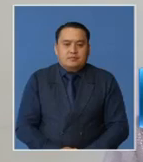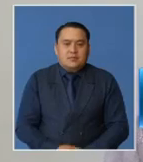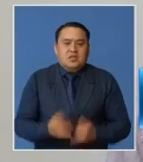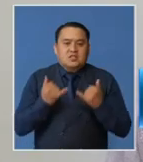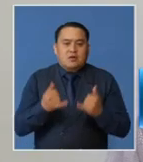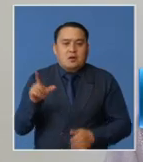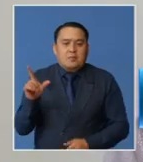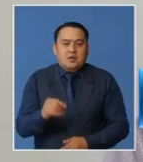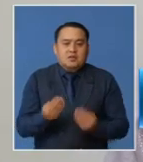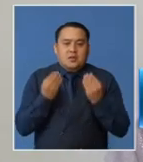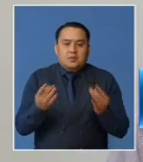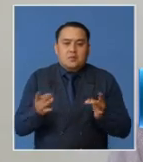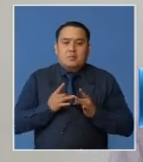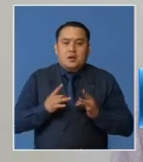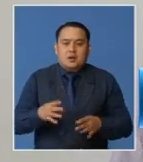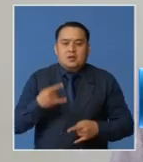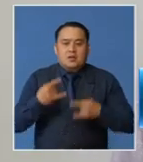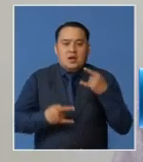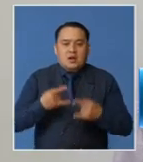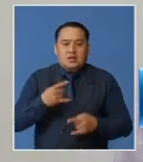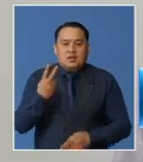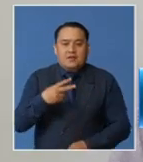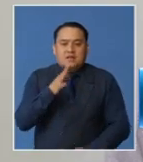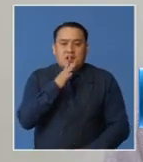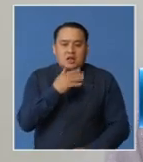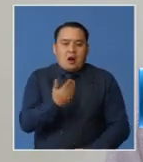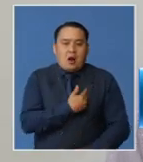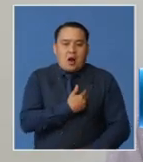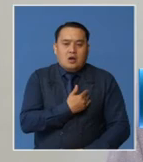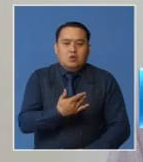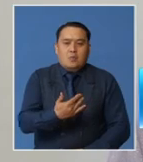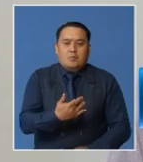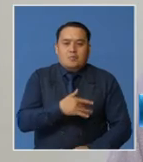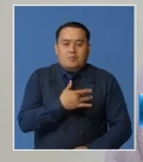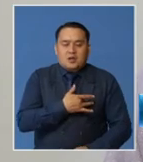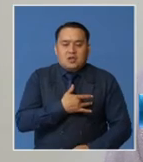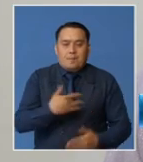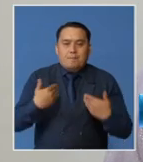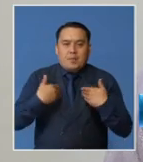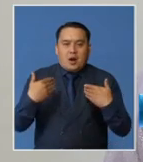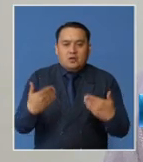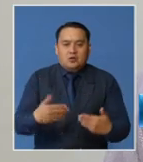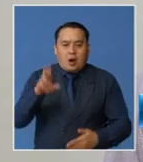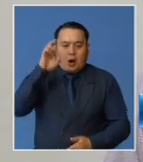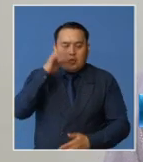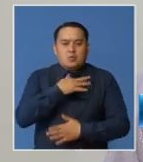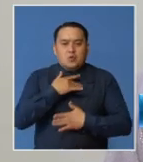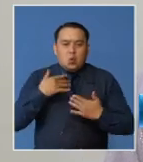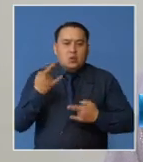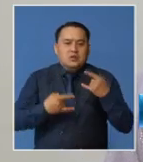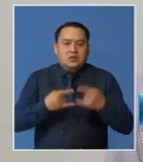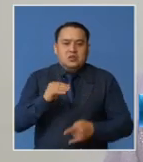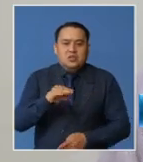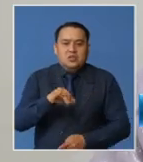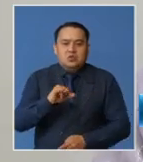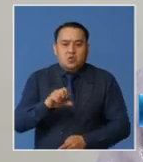Сегодня мы пришли на замечательный праздник телеканалу ЖТСУ 20 лет. Хочу от всего сердца поздравить вас. У нас в стране очень много телеканалов, но